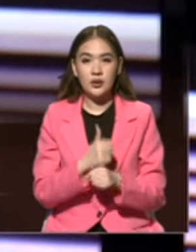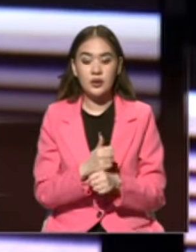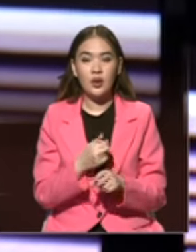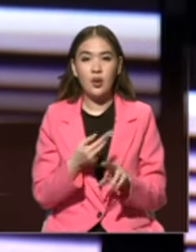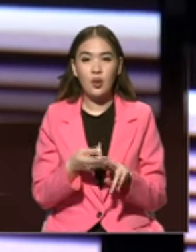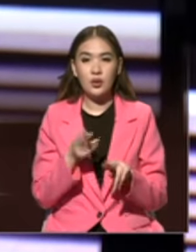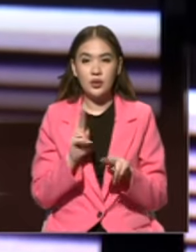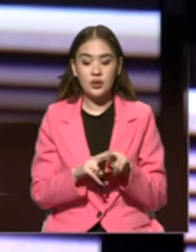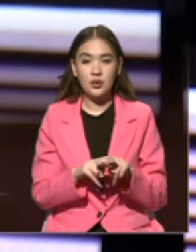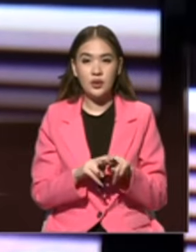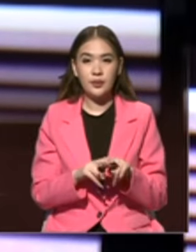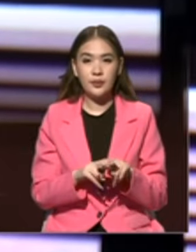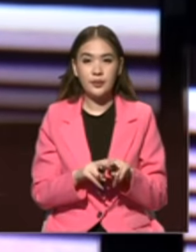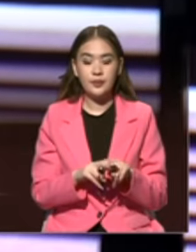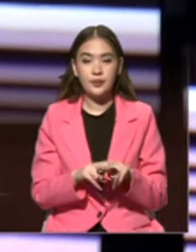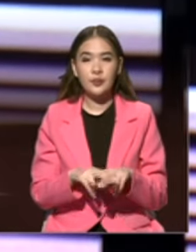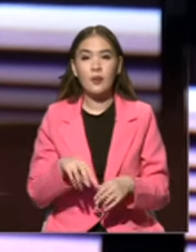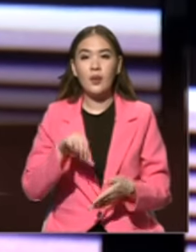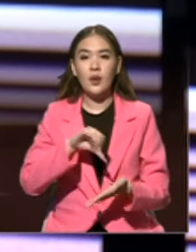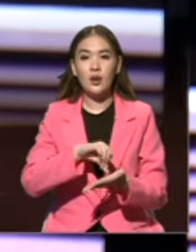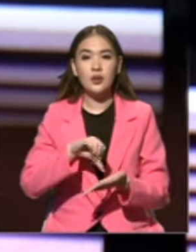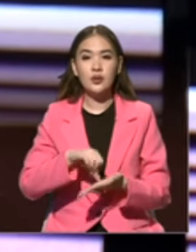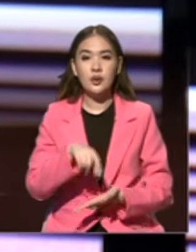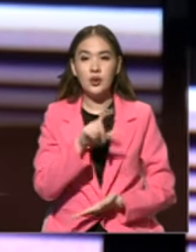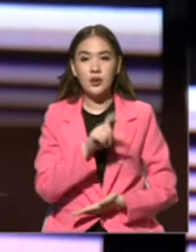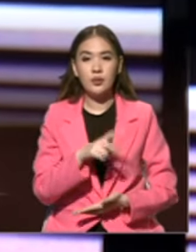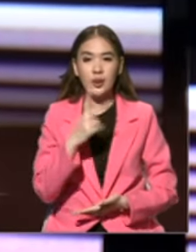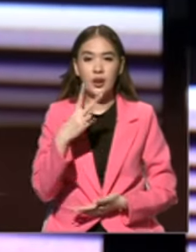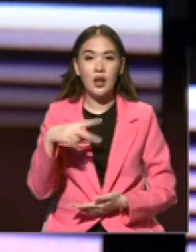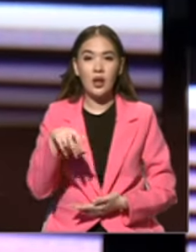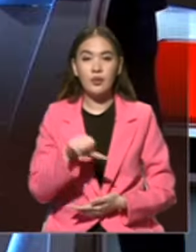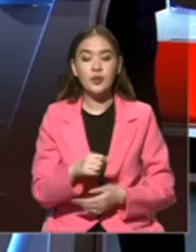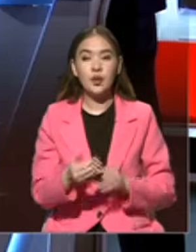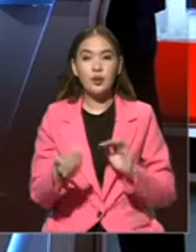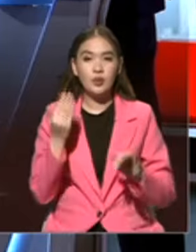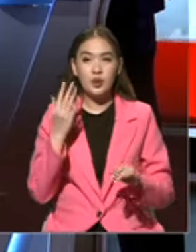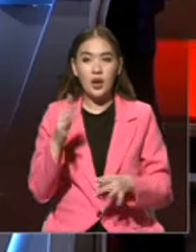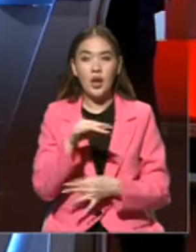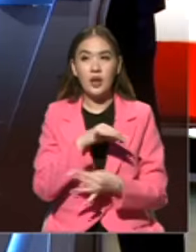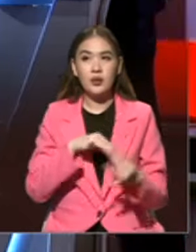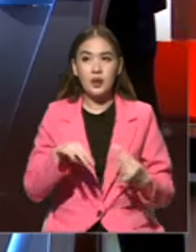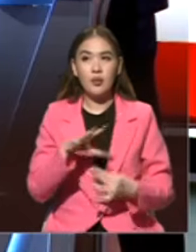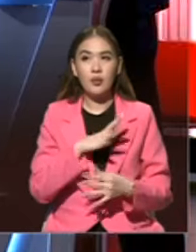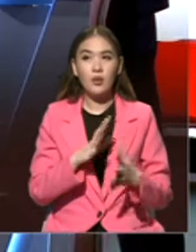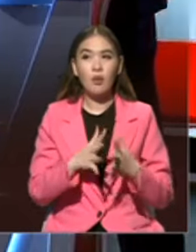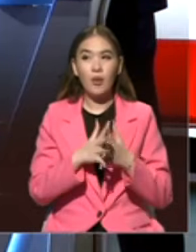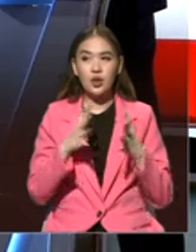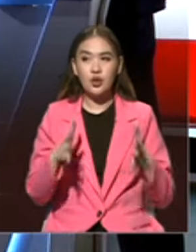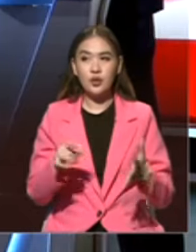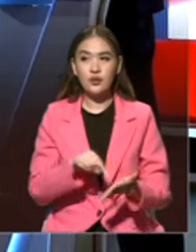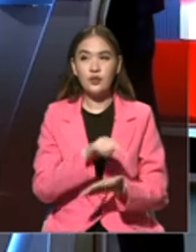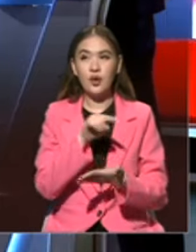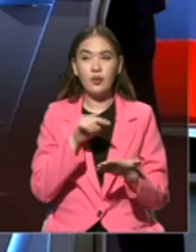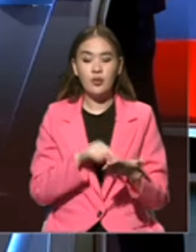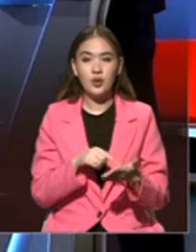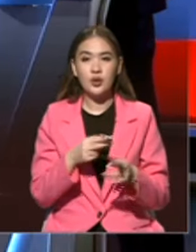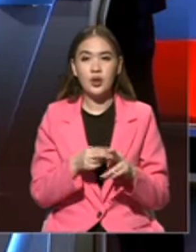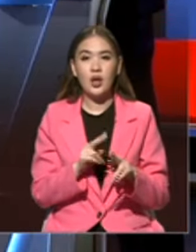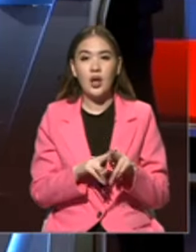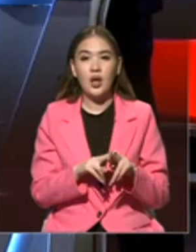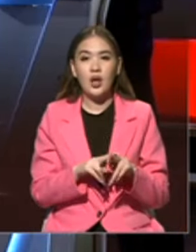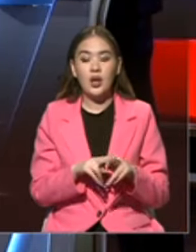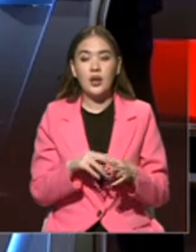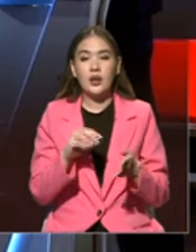осы, меніңше осы студияда осы екі апта бұрын осы әңгімелерді айтылған, сол кезде үлкен сұрақ қойған. Ана сырғасы жоқ,